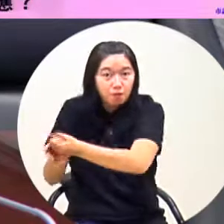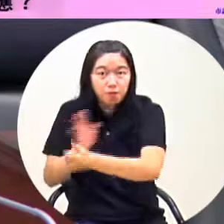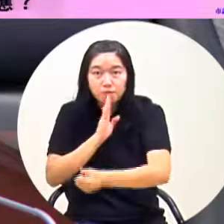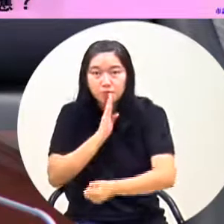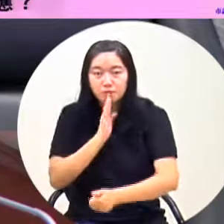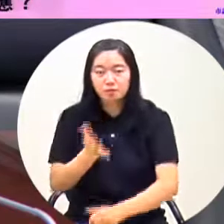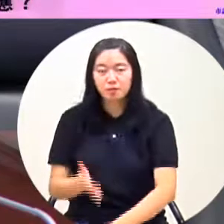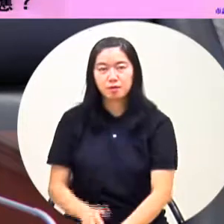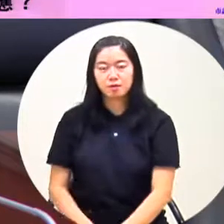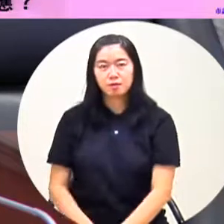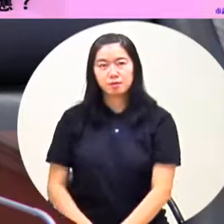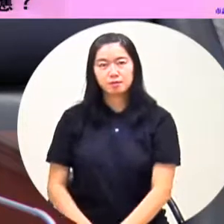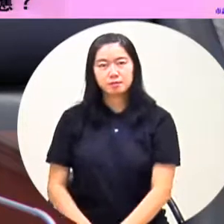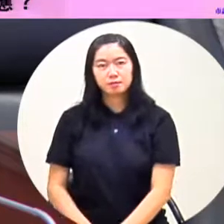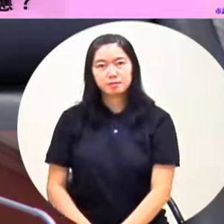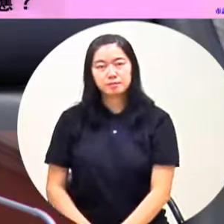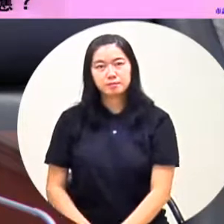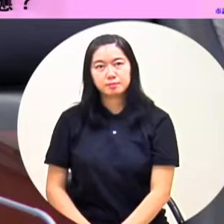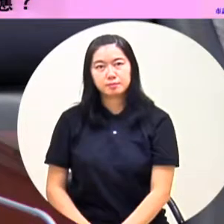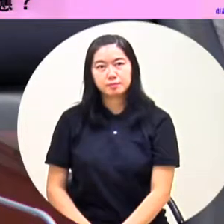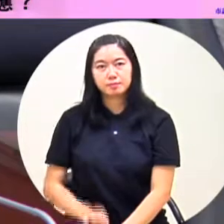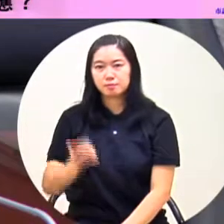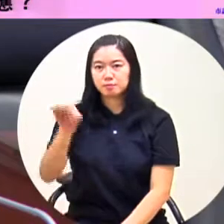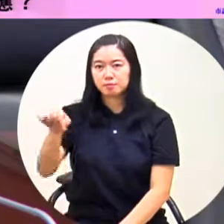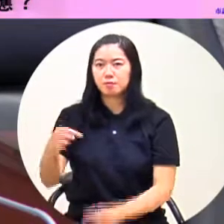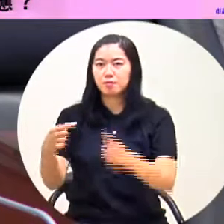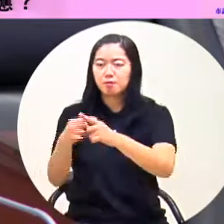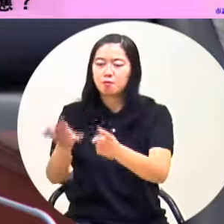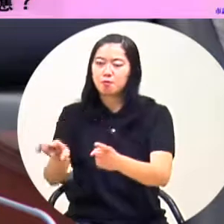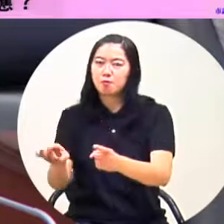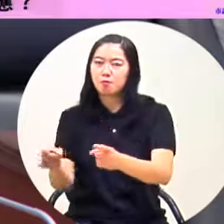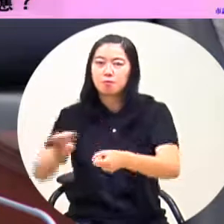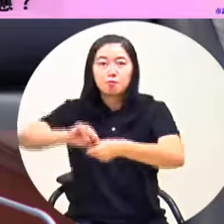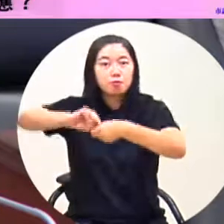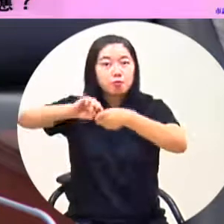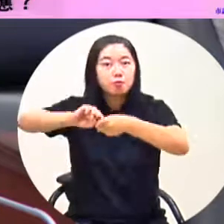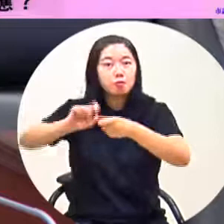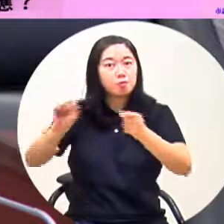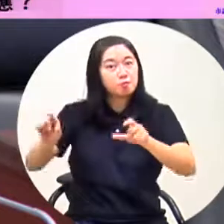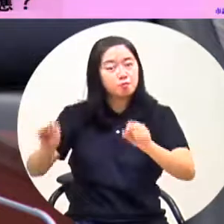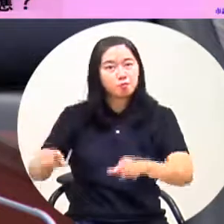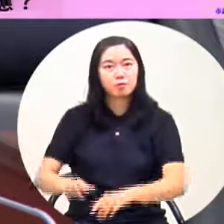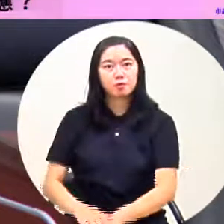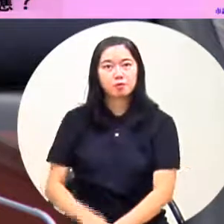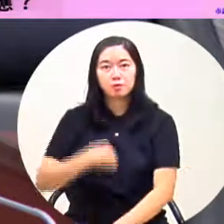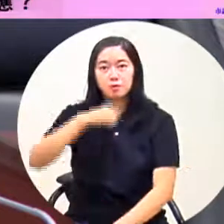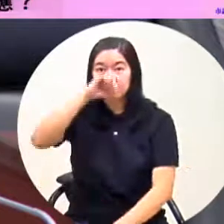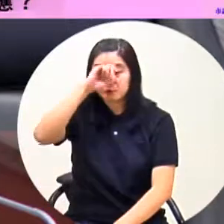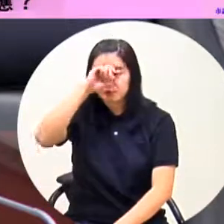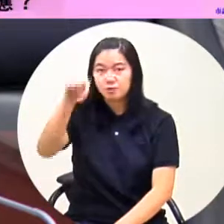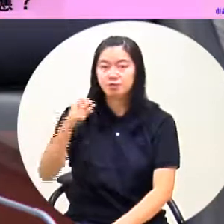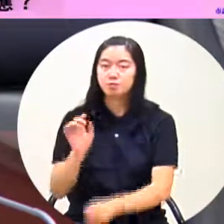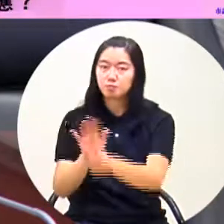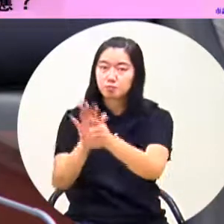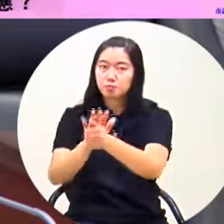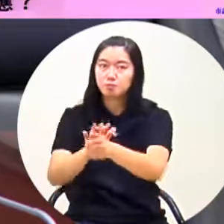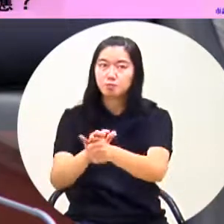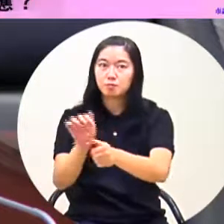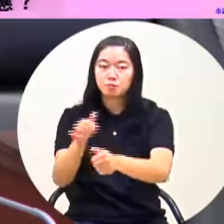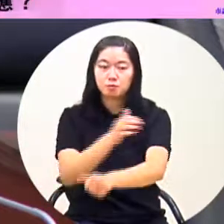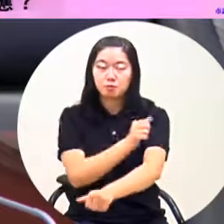那是在充人气，也不是这样。我们的粉丝页应该是为了 我们的劳工来找工作